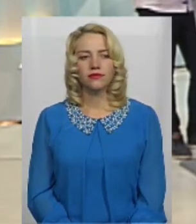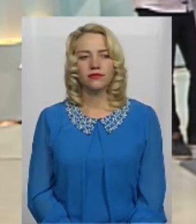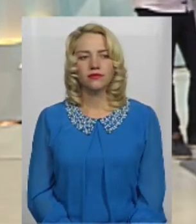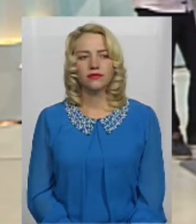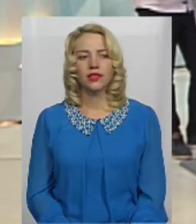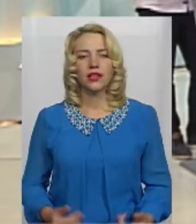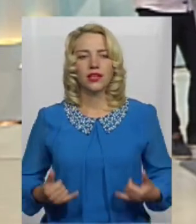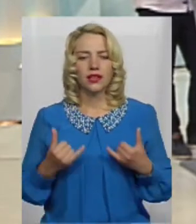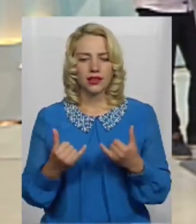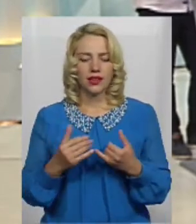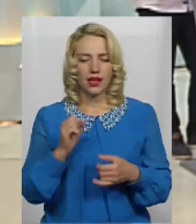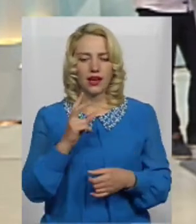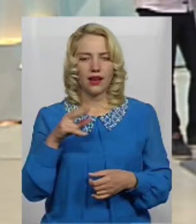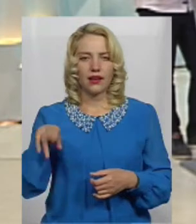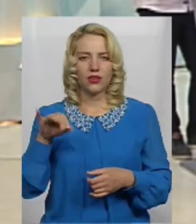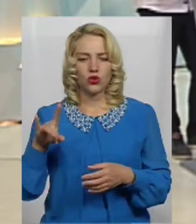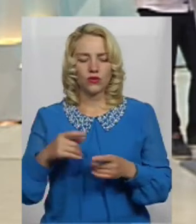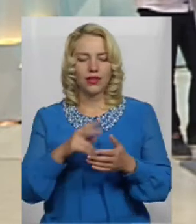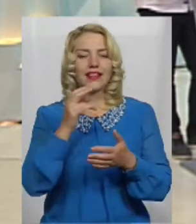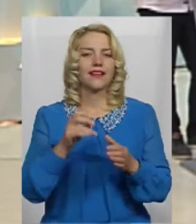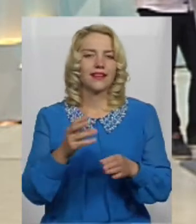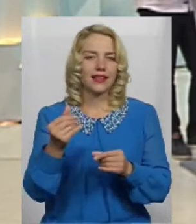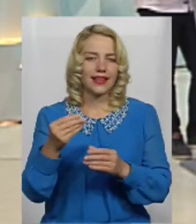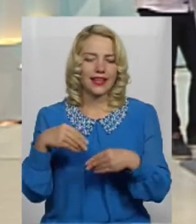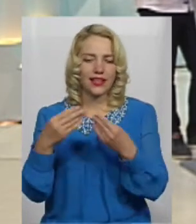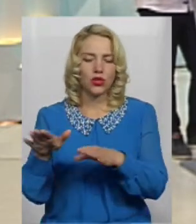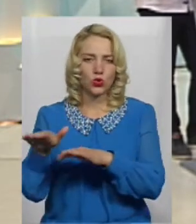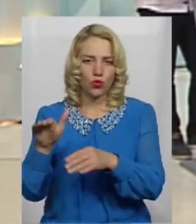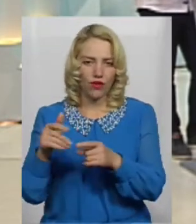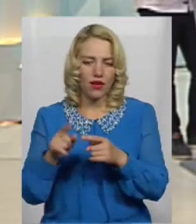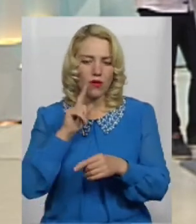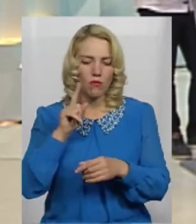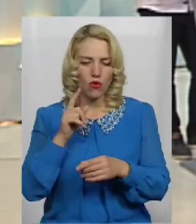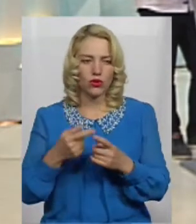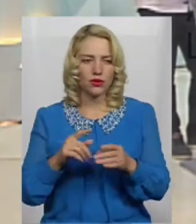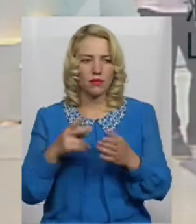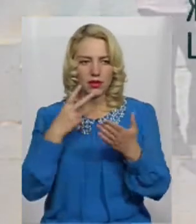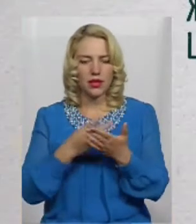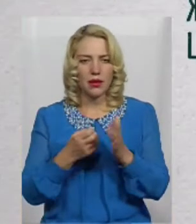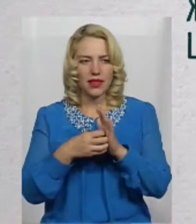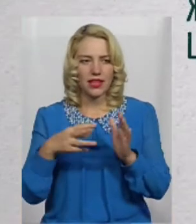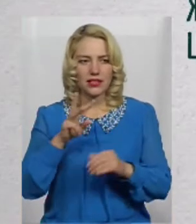Для кредитування молоді за програмою «Доступне житло» на 2019 рік для Хмельниччини передбачено 3 мільйони гривень